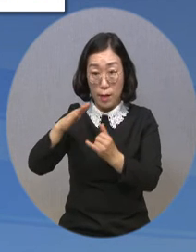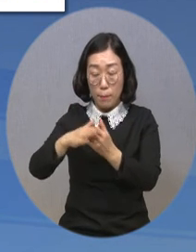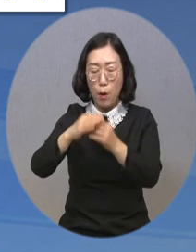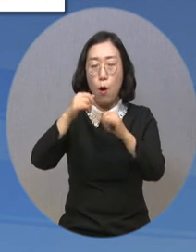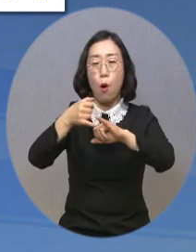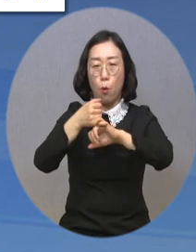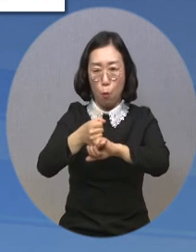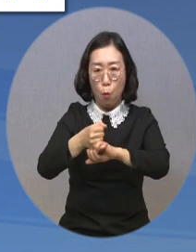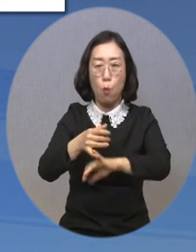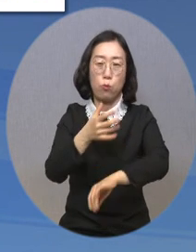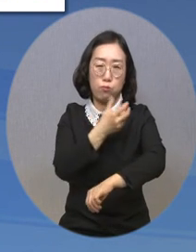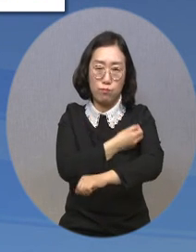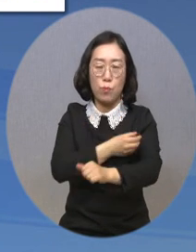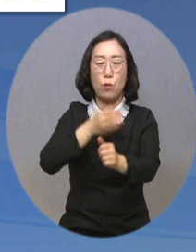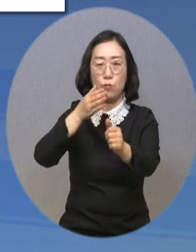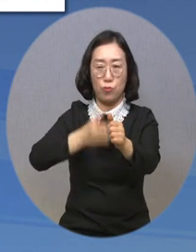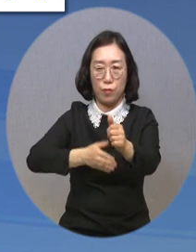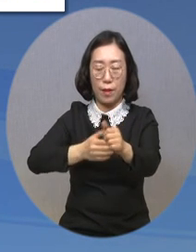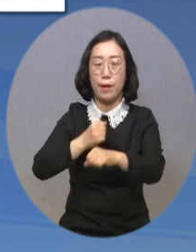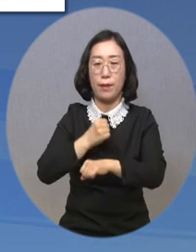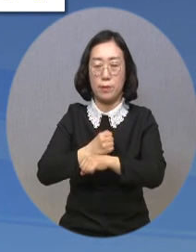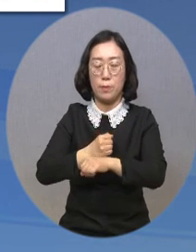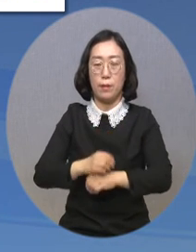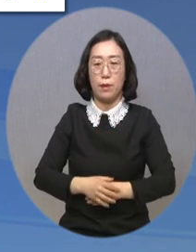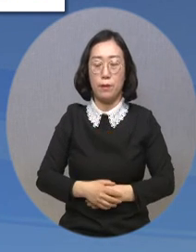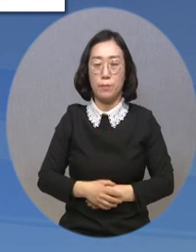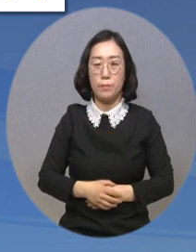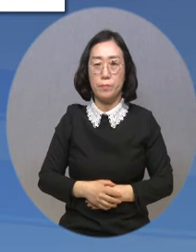적극 참여해달라고 당부했습니다.